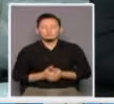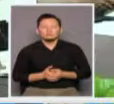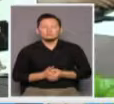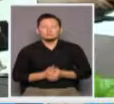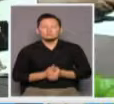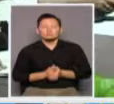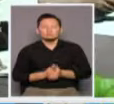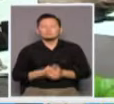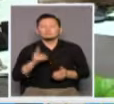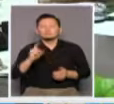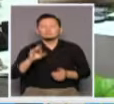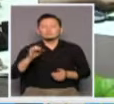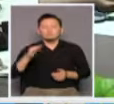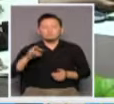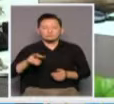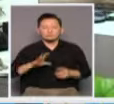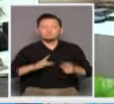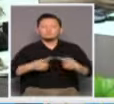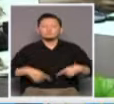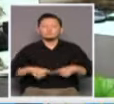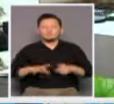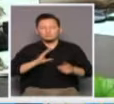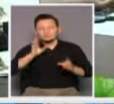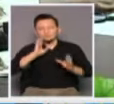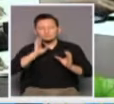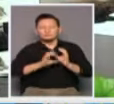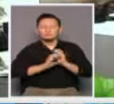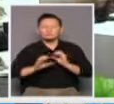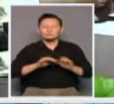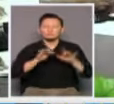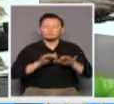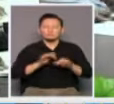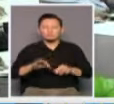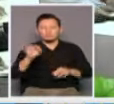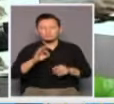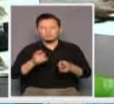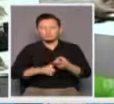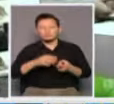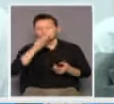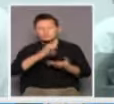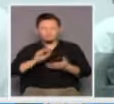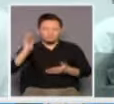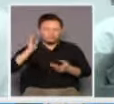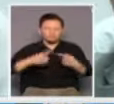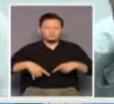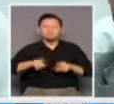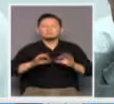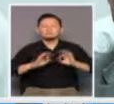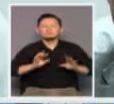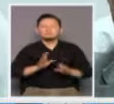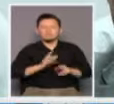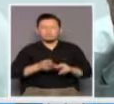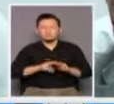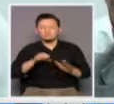ол. Қазтрансойл акционерлік қоғамы магистральдық су ағызғысы жауапкершілігі шектеулі серіктестігі өкілдерінің сөзінше,